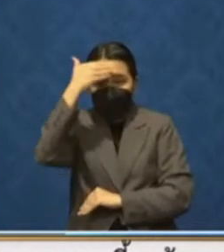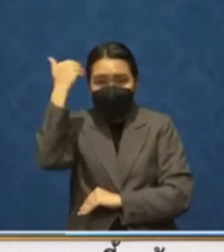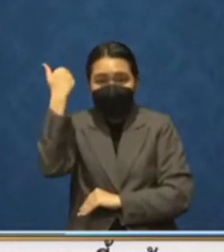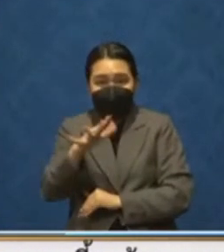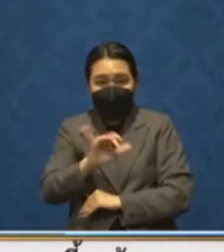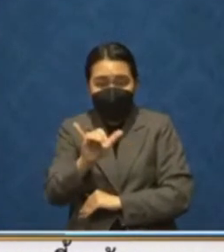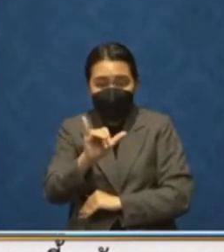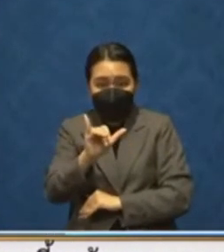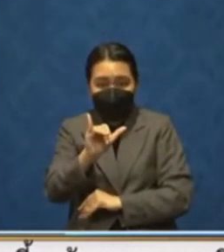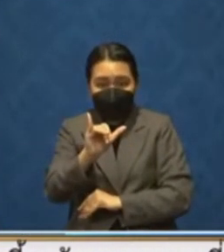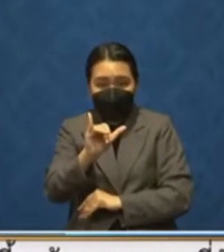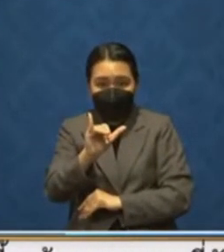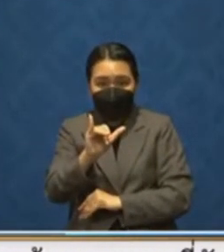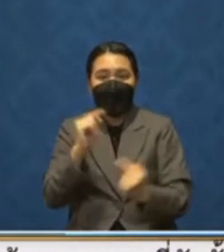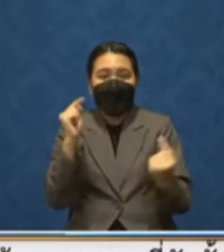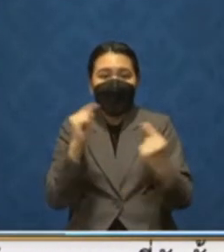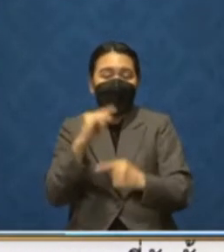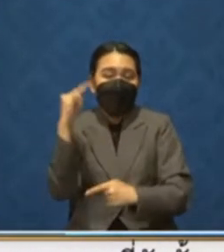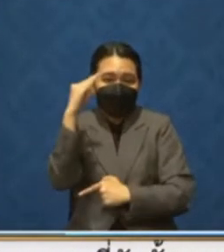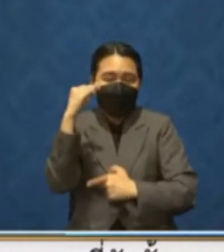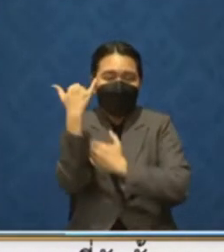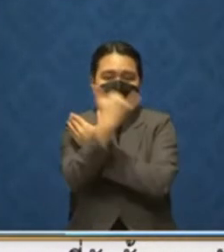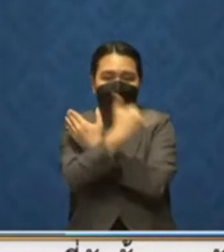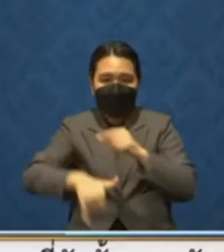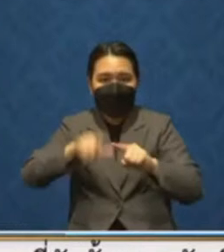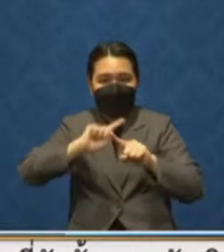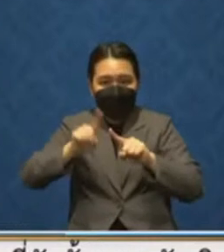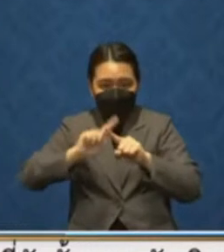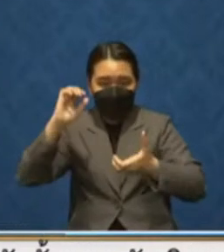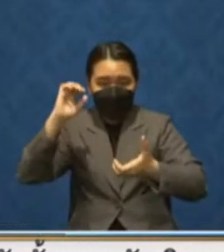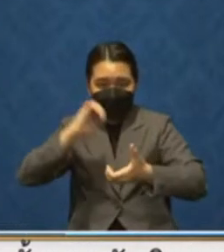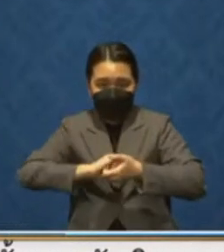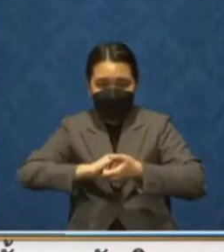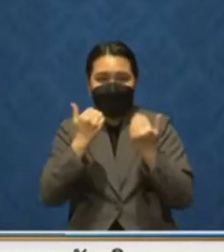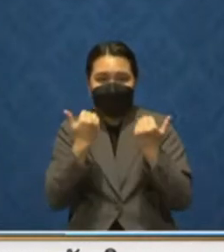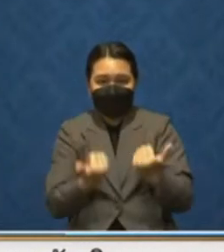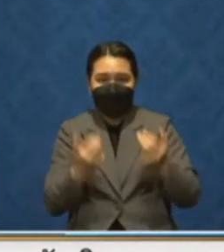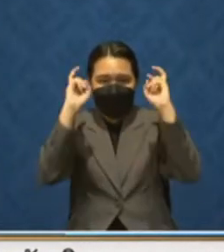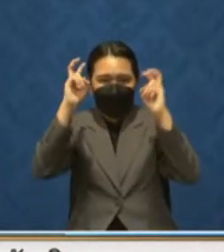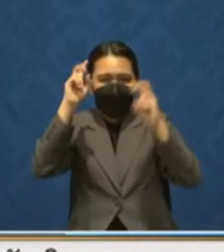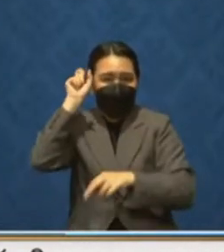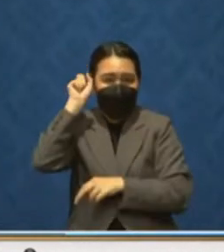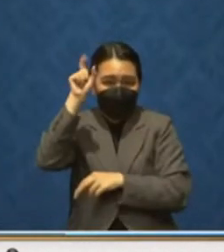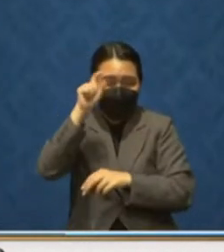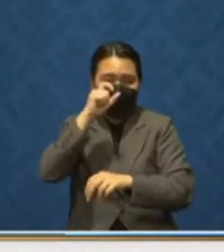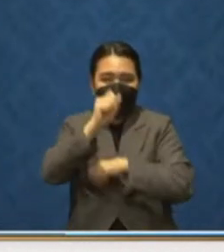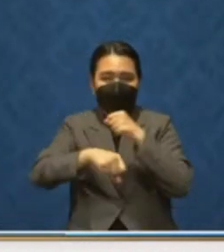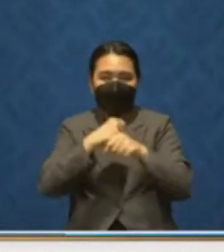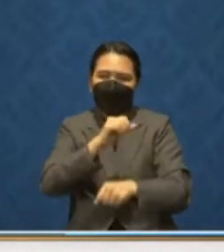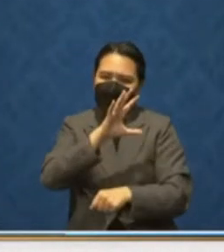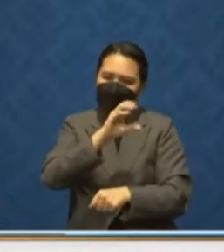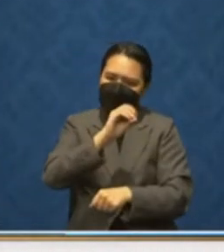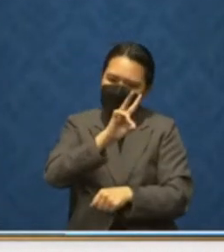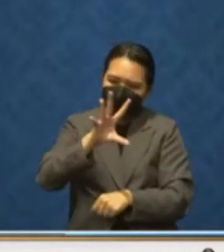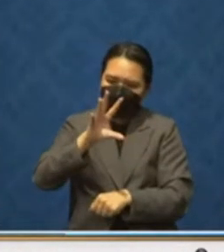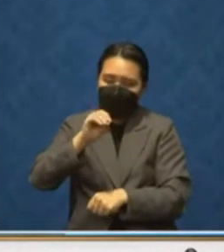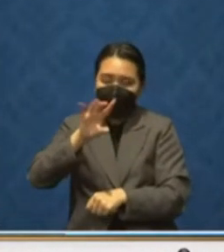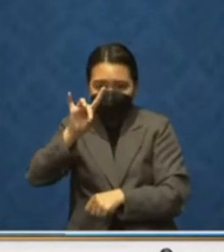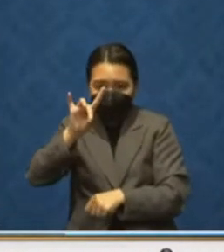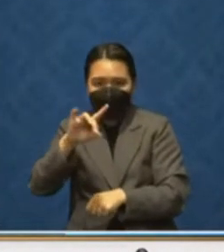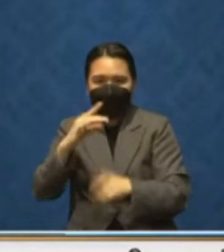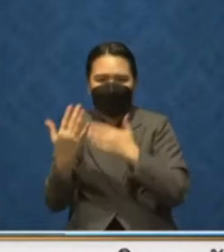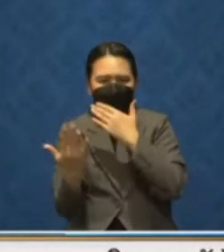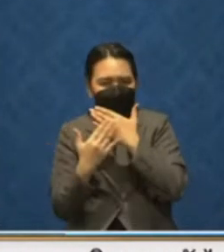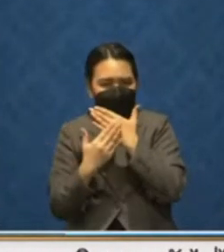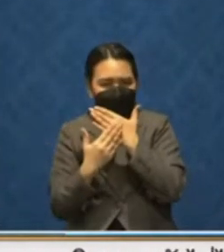องค์การการบินระหว่างประเทศก็เลยออกประเทศก็ถือว่าเป็นภาระเร่งด่วนที่ผมเข้ามาใหม่ๆปี 58 578ถูกเตือนมาตั้งแต่